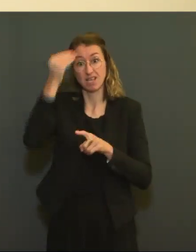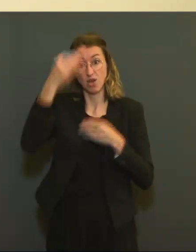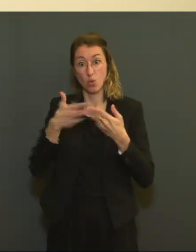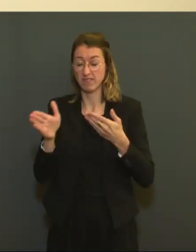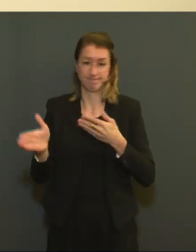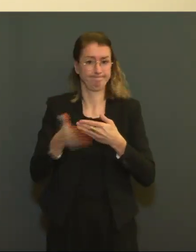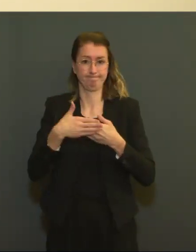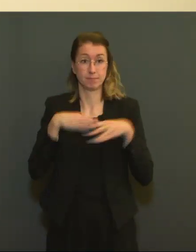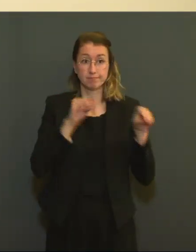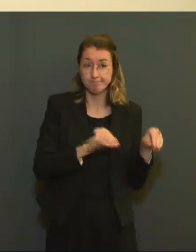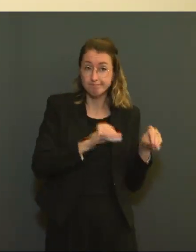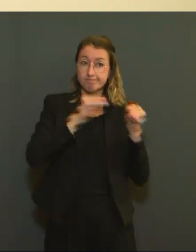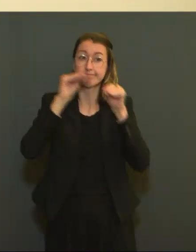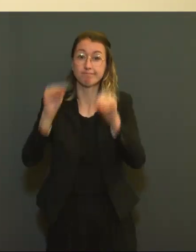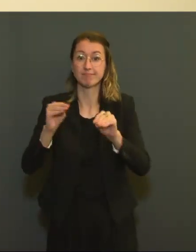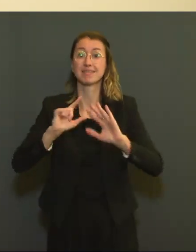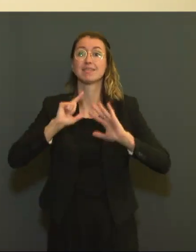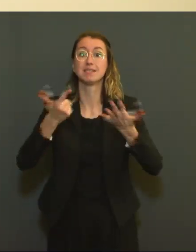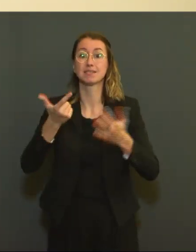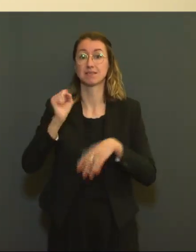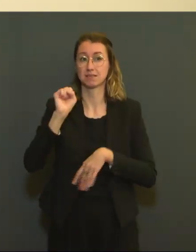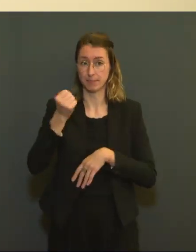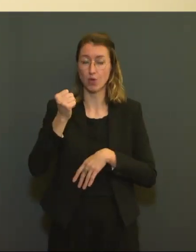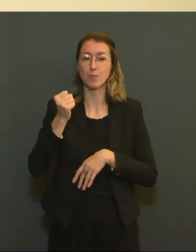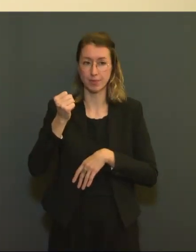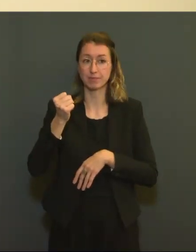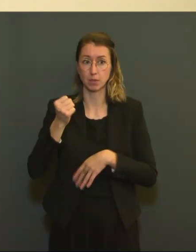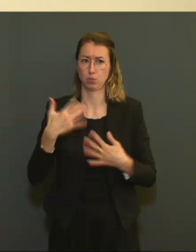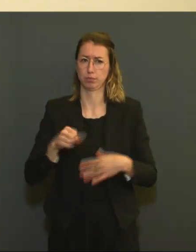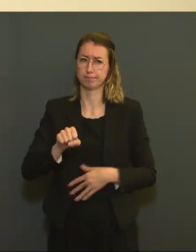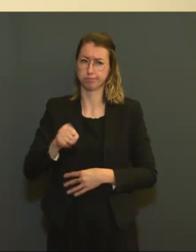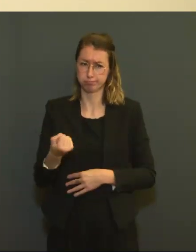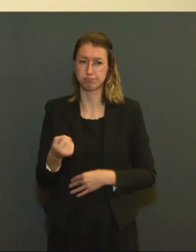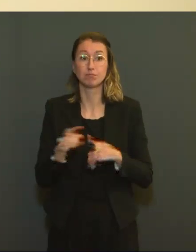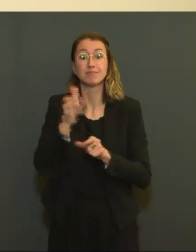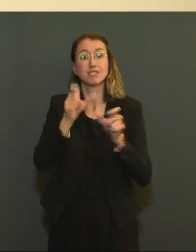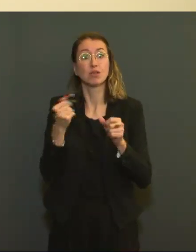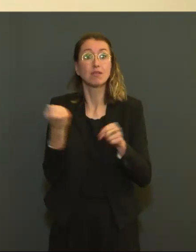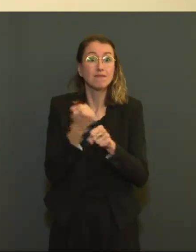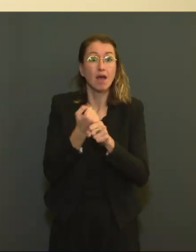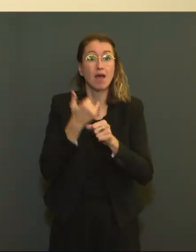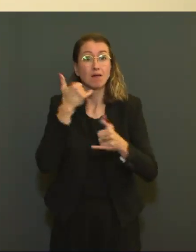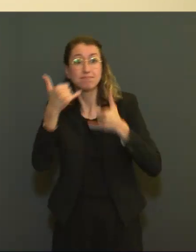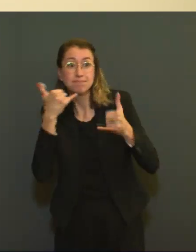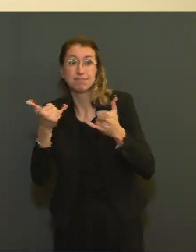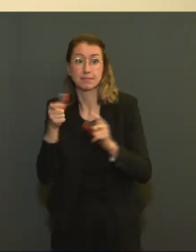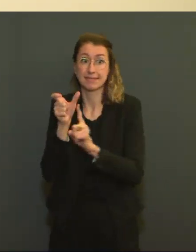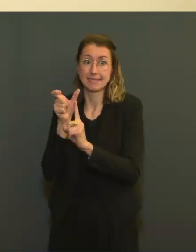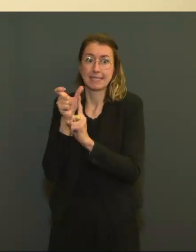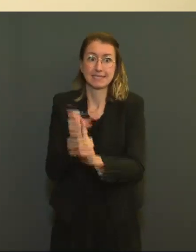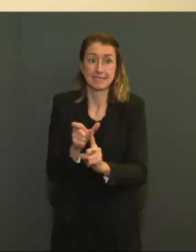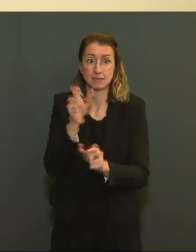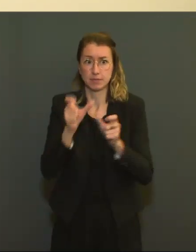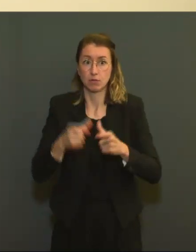jusqu'au 17 septembre et le nombre de personnes qui assurent le suivi des contacts a été drastiquement augmenté à